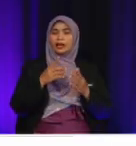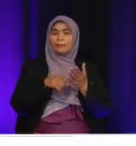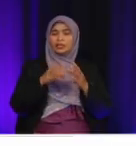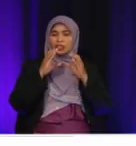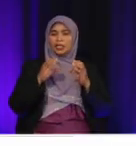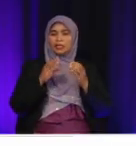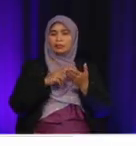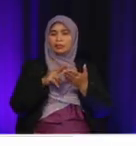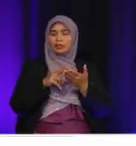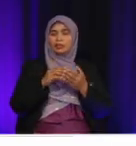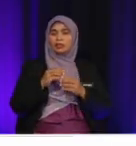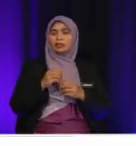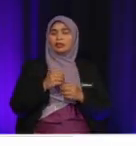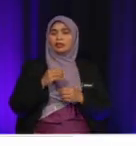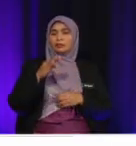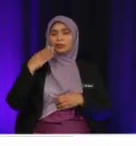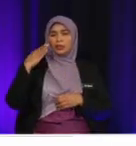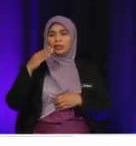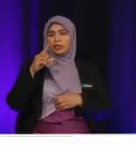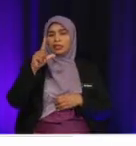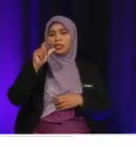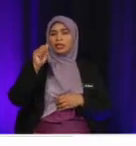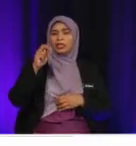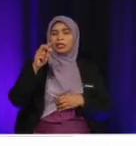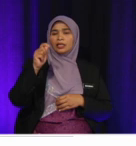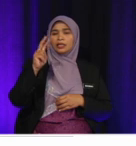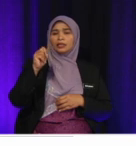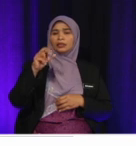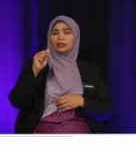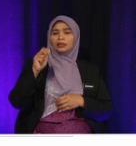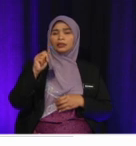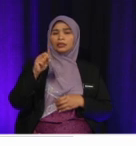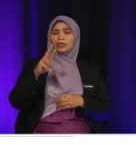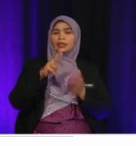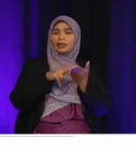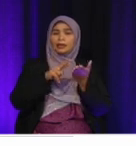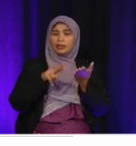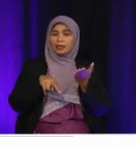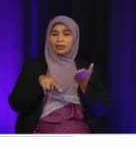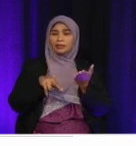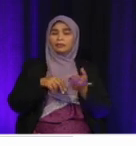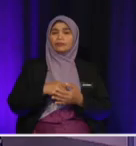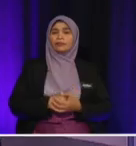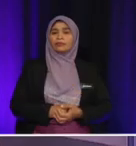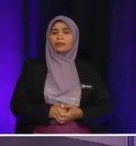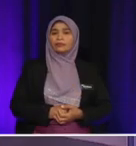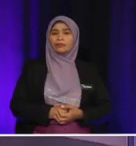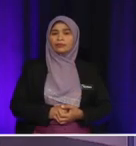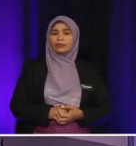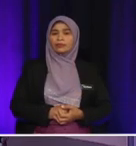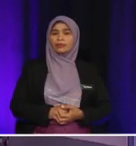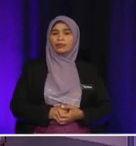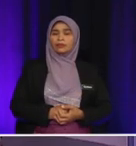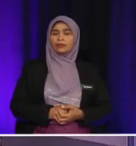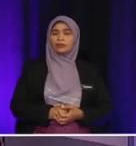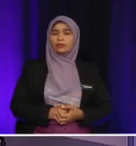bacaannya bunyi lantunan rendah ya sebab Qalqalah ni ada Sura ada kubra